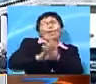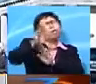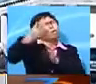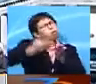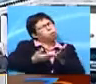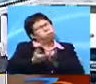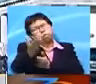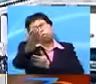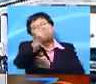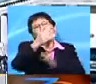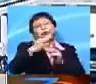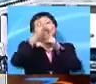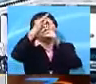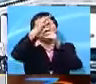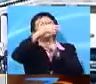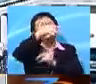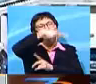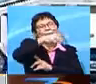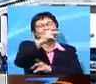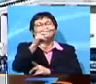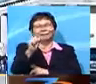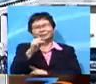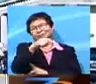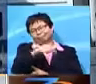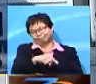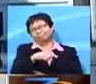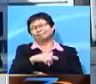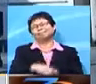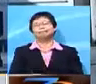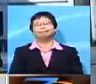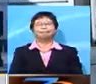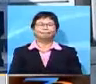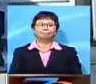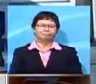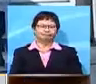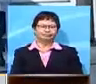bagi syarikat perusahaan kecil dan sederhana PKS.